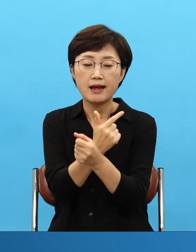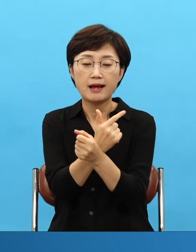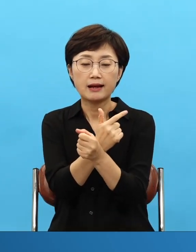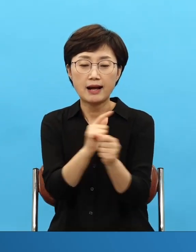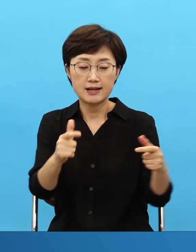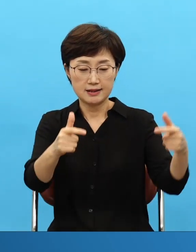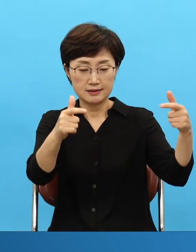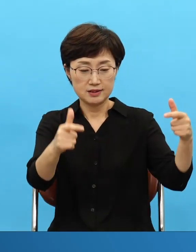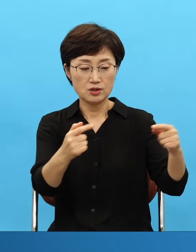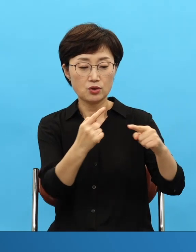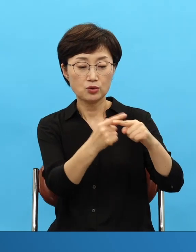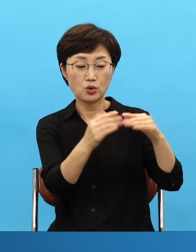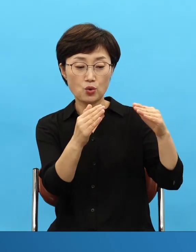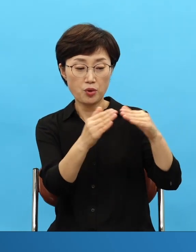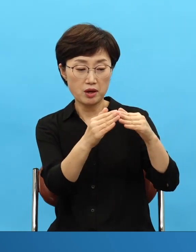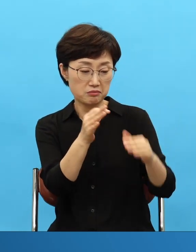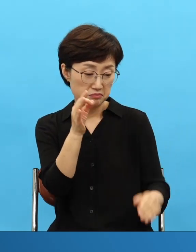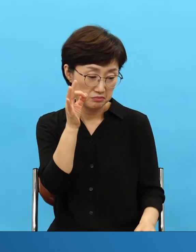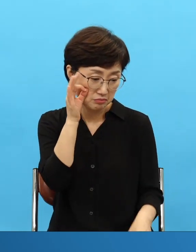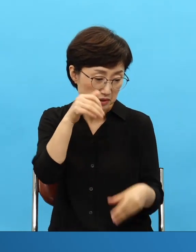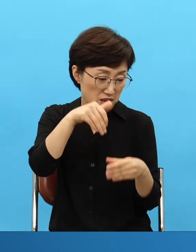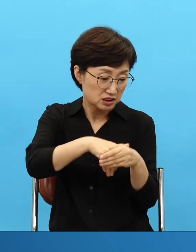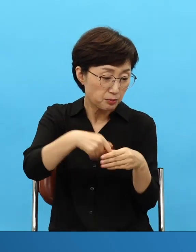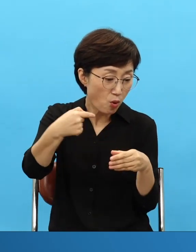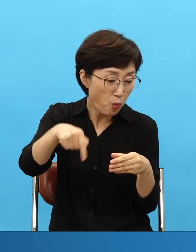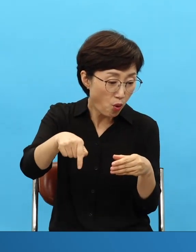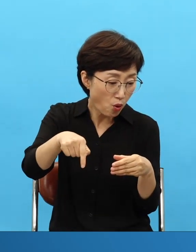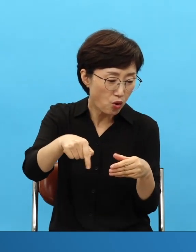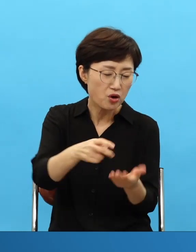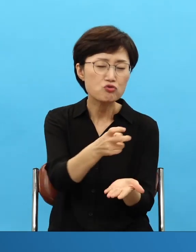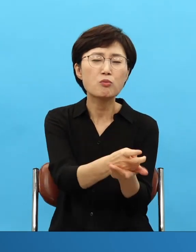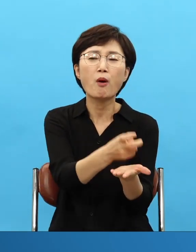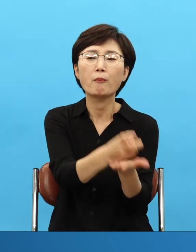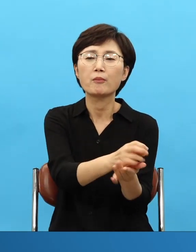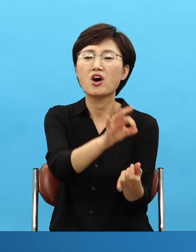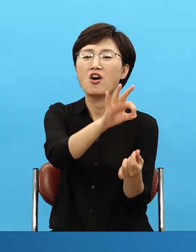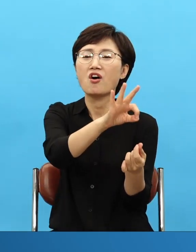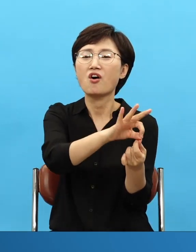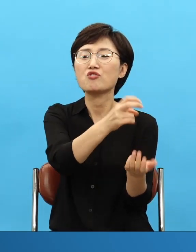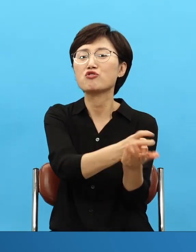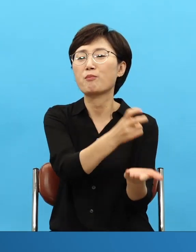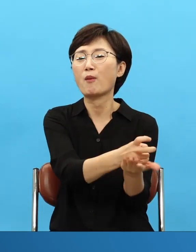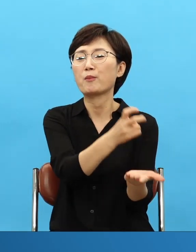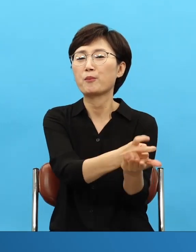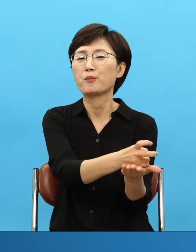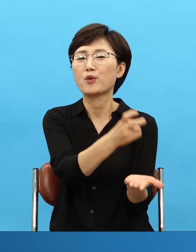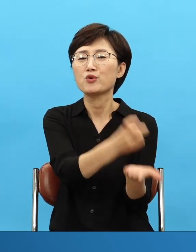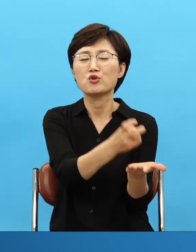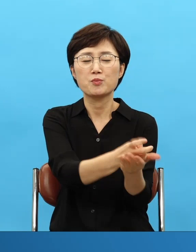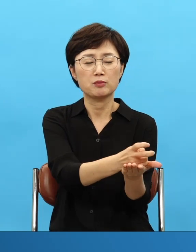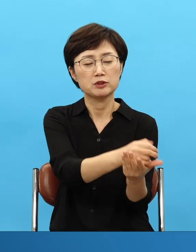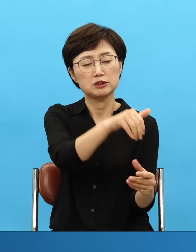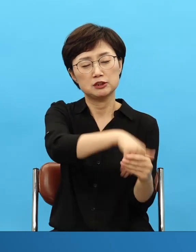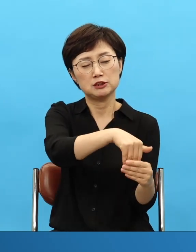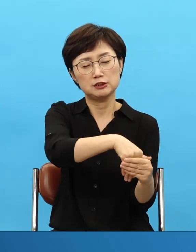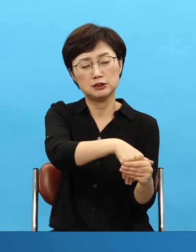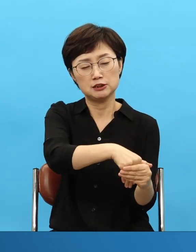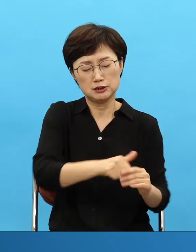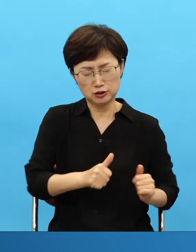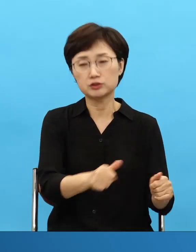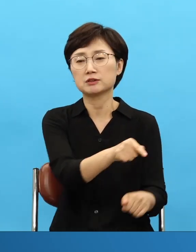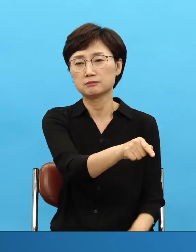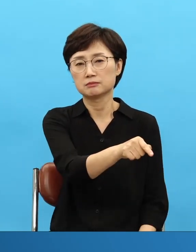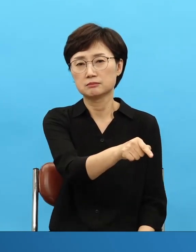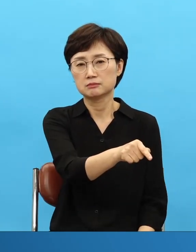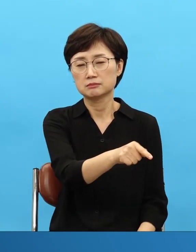교회는 뭘 심었는지 하니까요. 완전 율법을 심어가지고. What did the church of Galatia plant? They planted complete